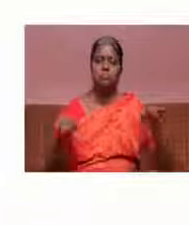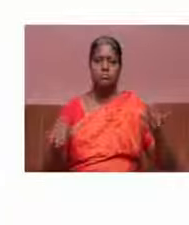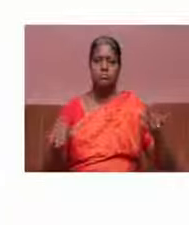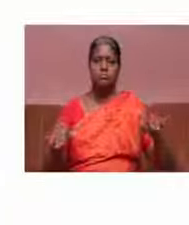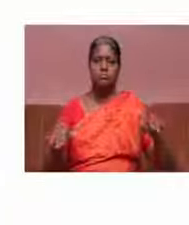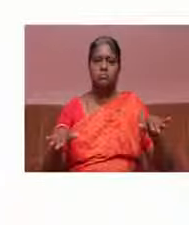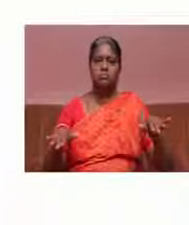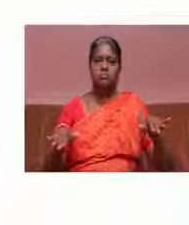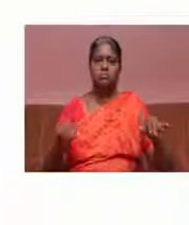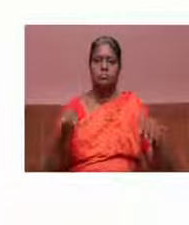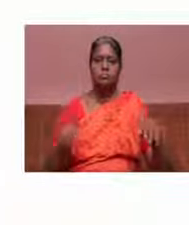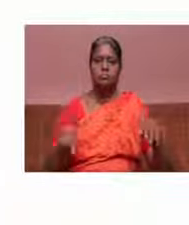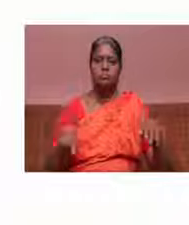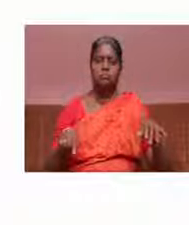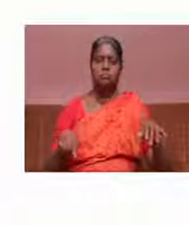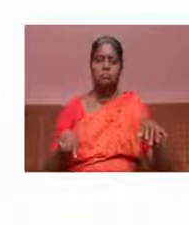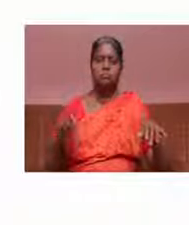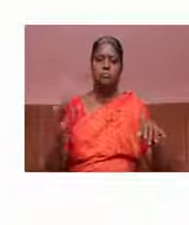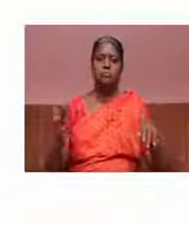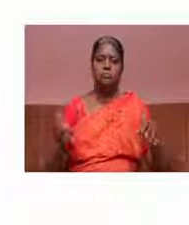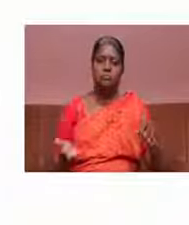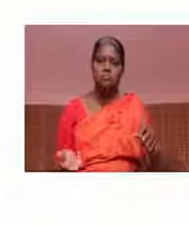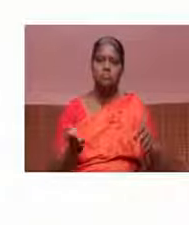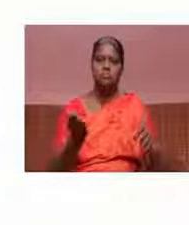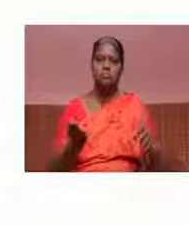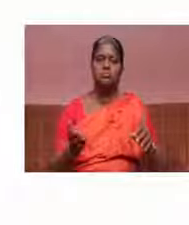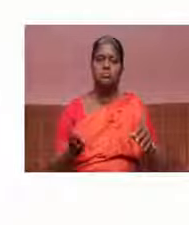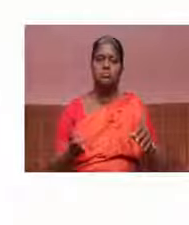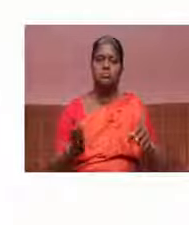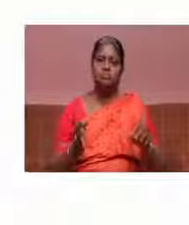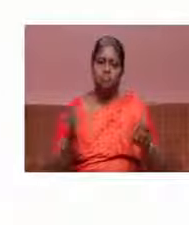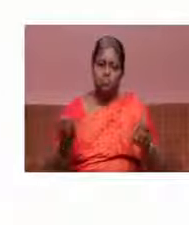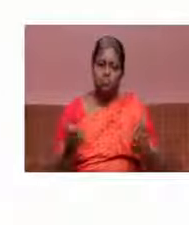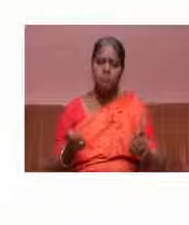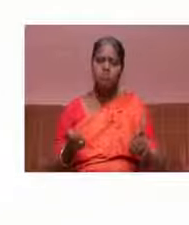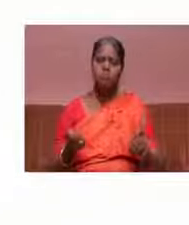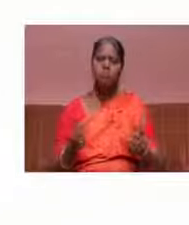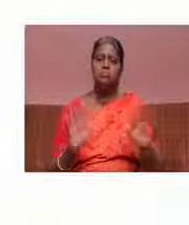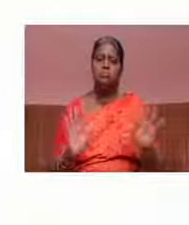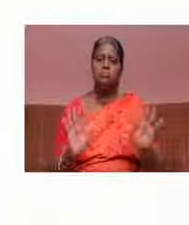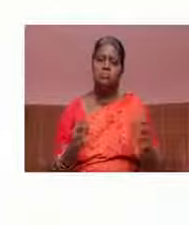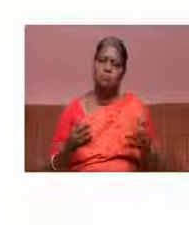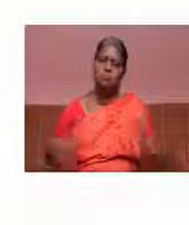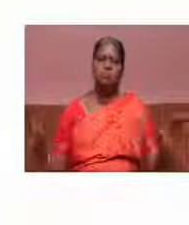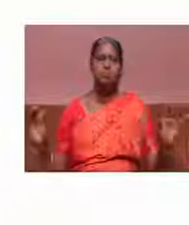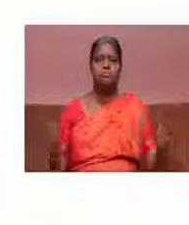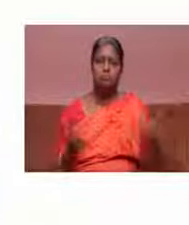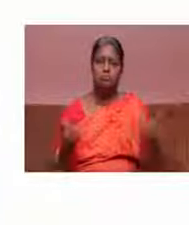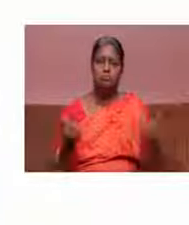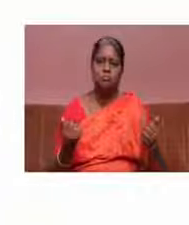ஆம்ரெஸ்ட். இது கை சப்போர்ட்டுக்காக. தேவையெனில் இதை நீக்க முடியும்.